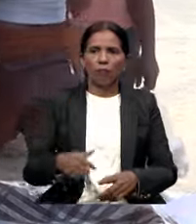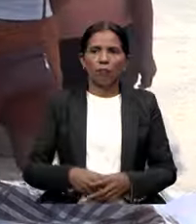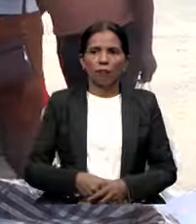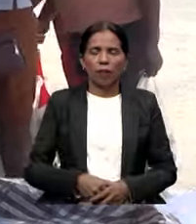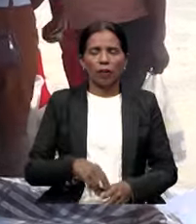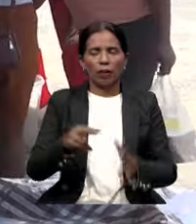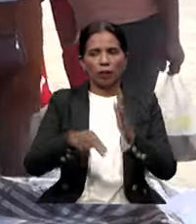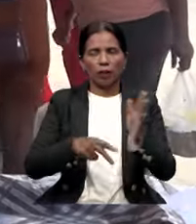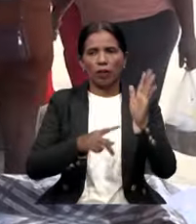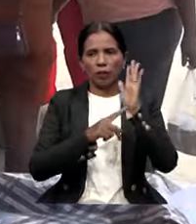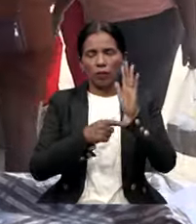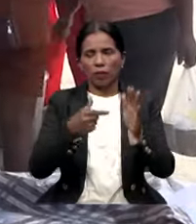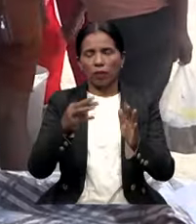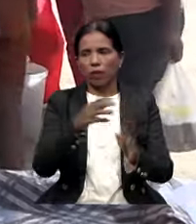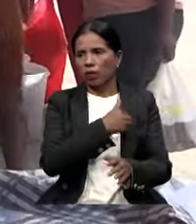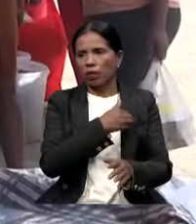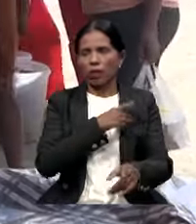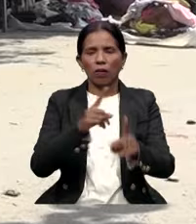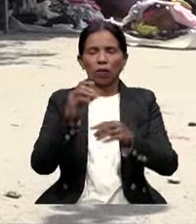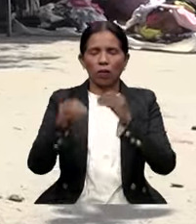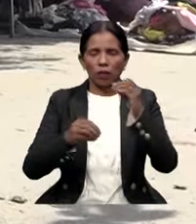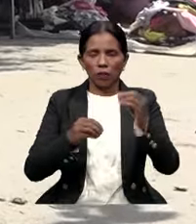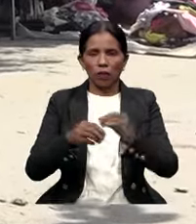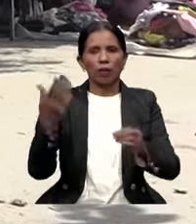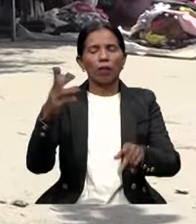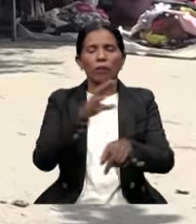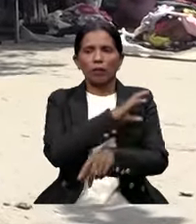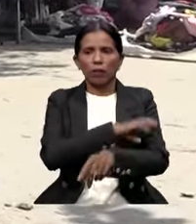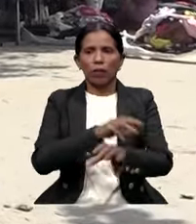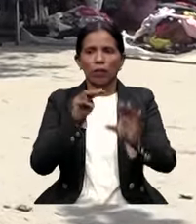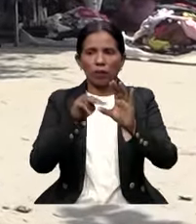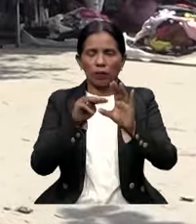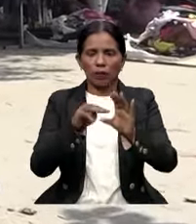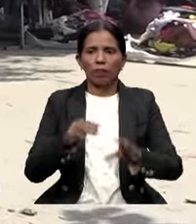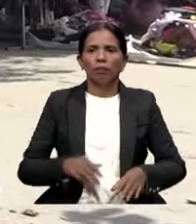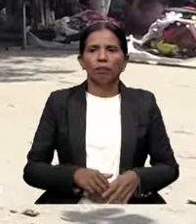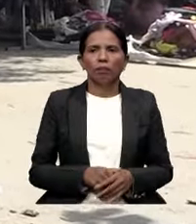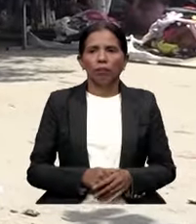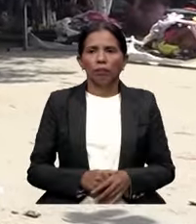notisia ne publika jemen sedau kalau konfirma sang ho ekipa jestang merkadu. Abraung Amral, Tito Silva, jemen.